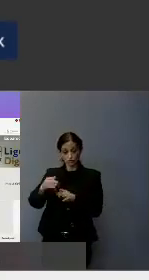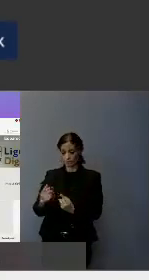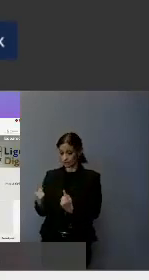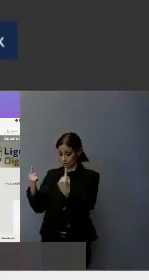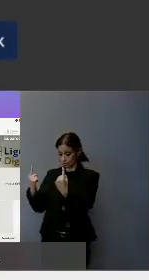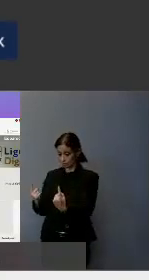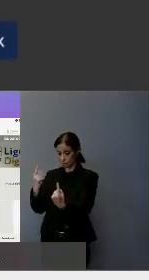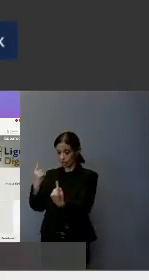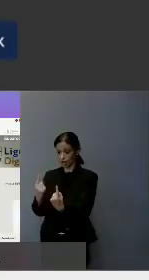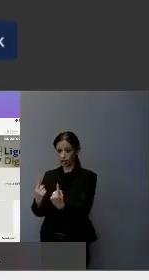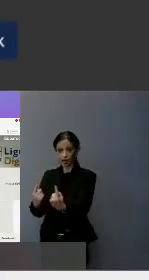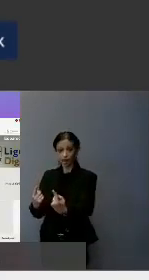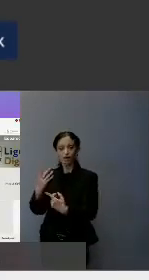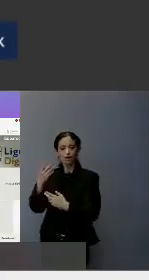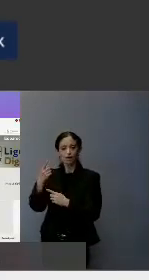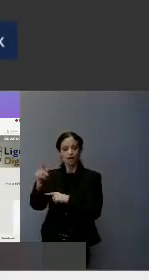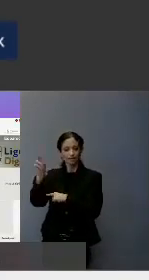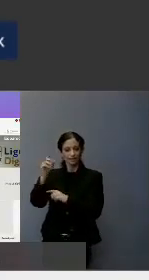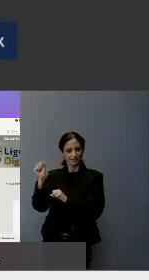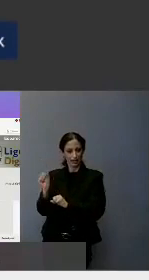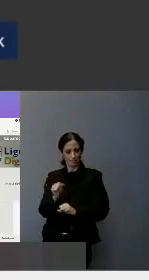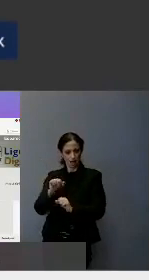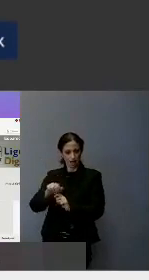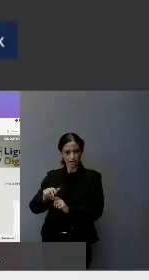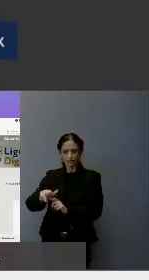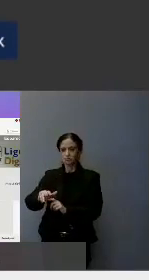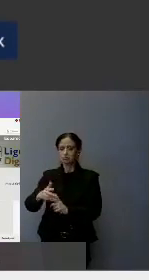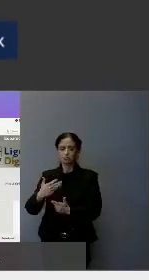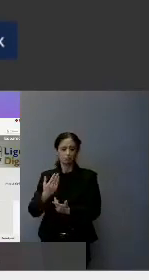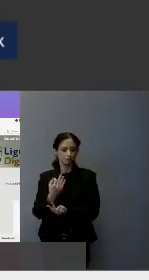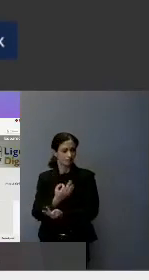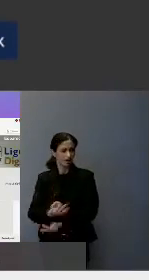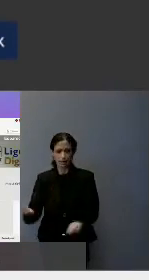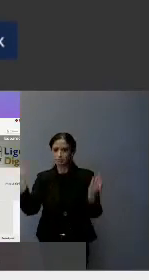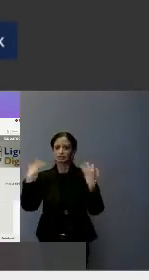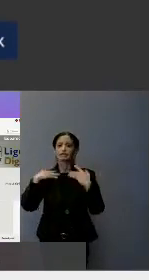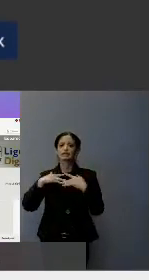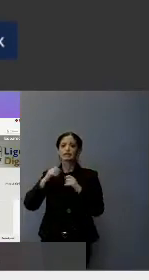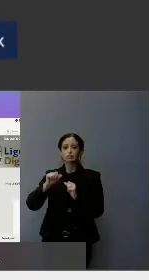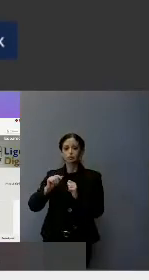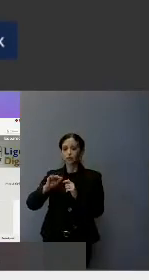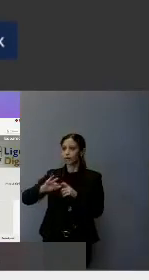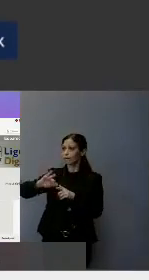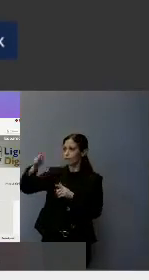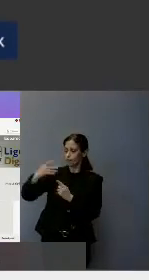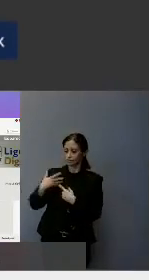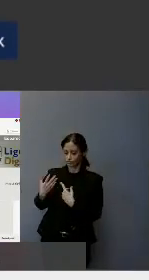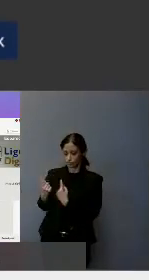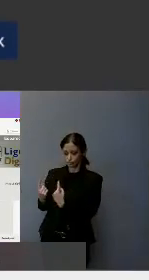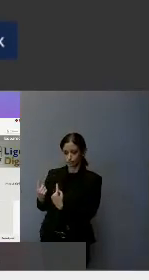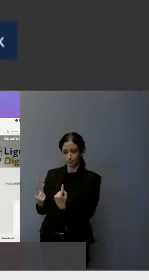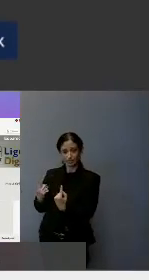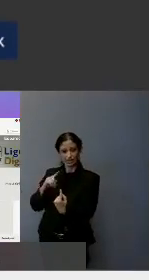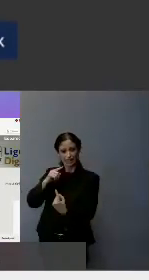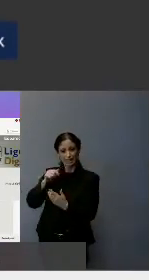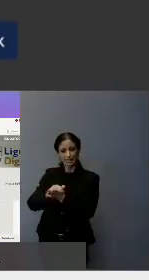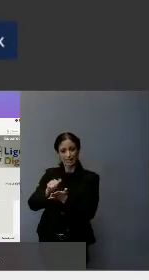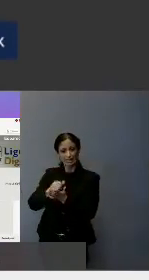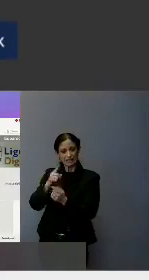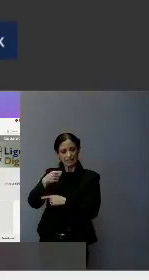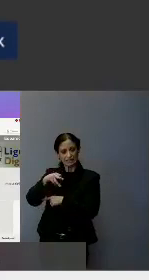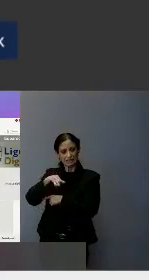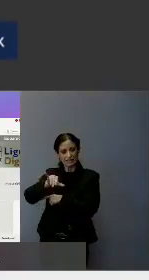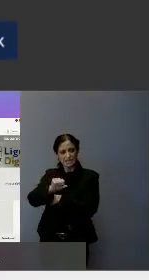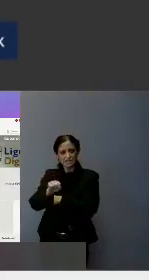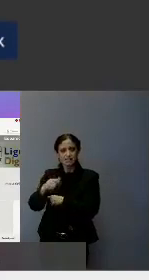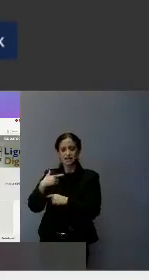soprannome insieme cento metri più avanti dunque tutto il lungomare di pegli lato monte ci sono i paletti di ghisa conficcati al centro del